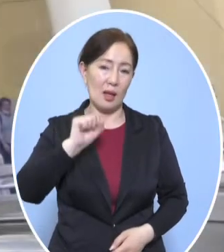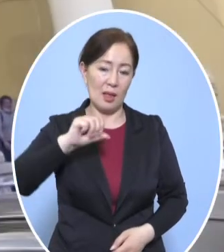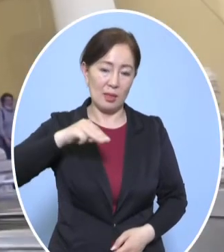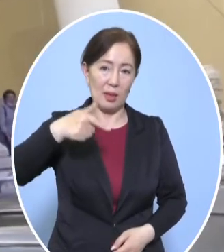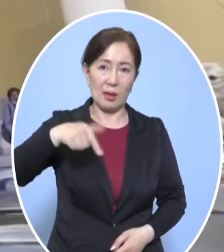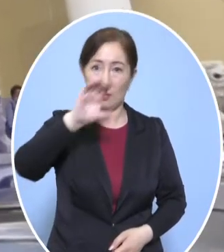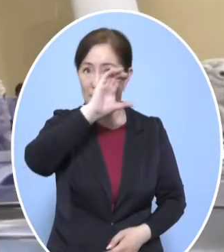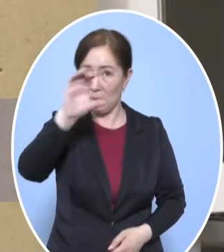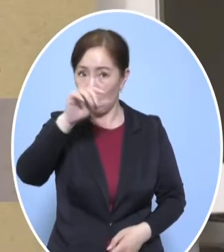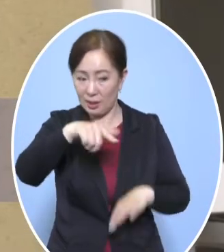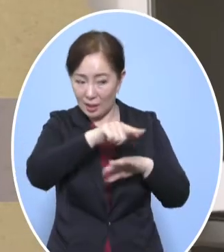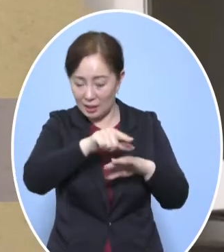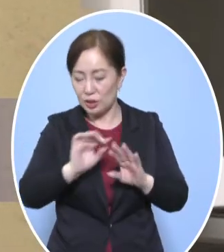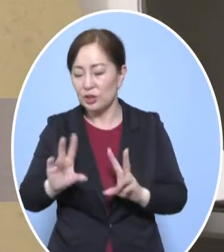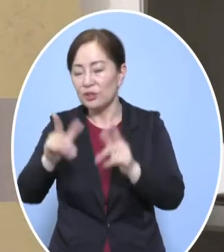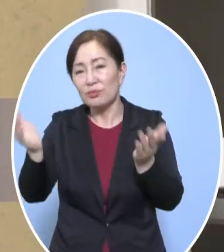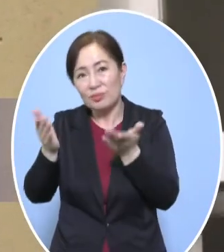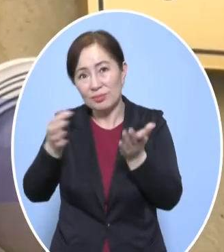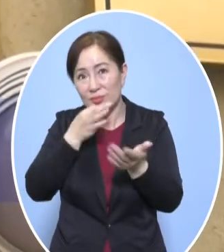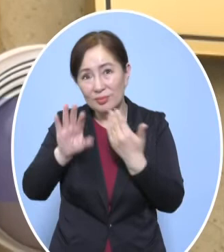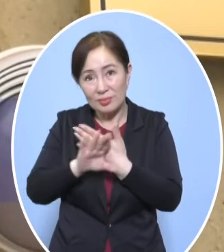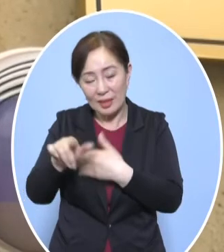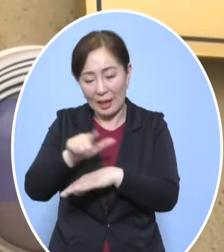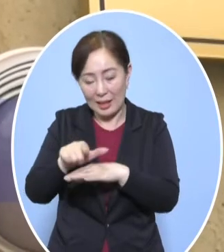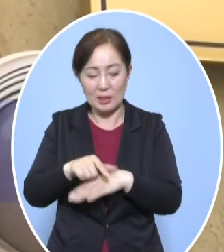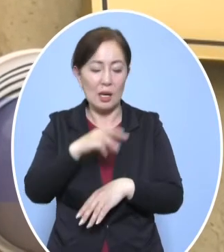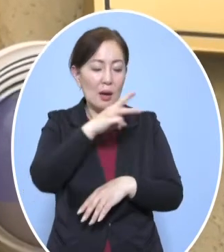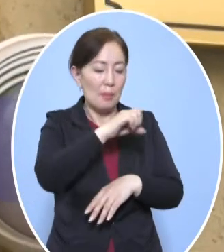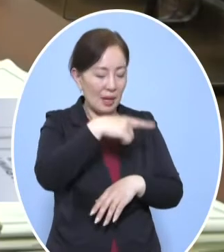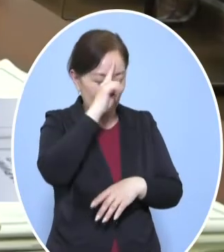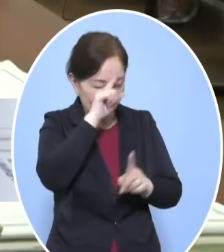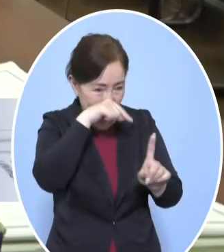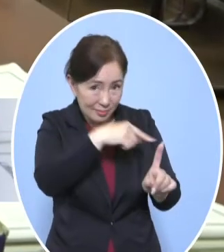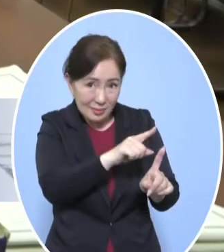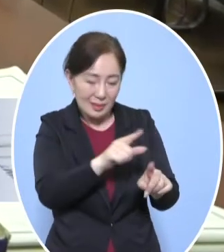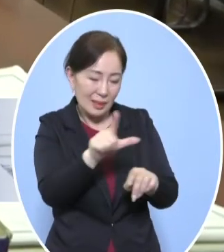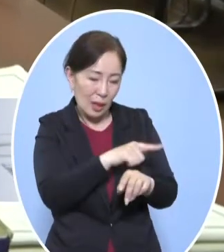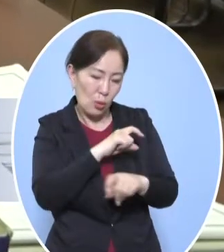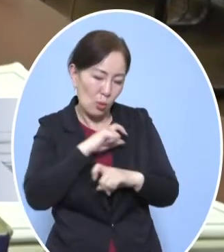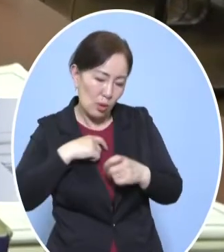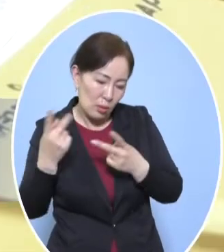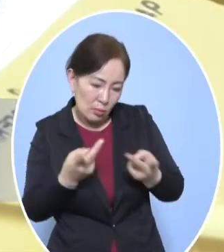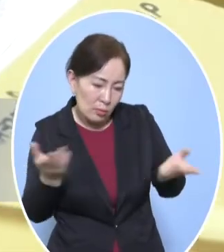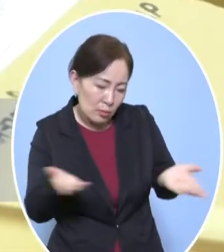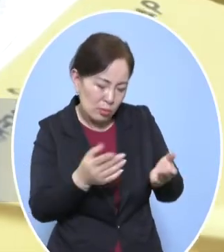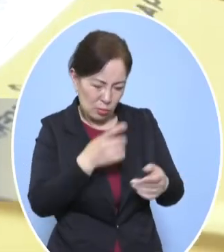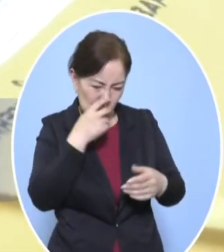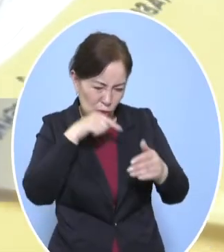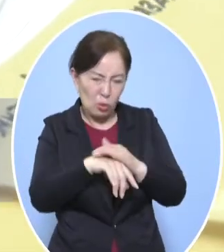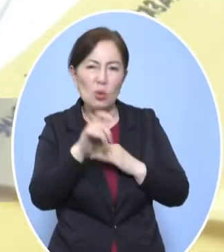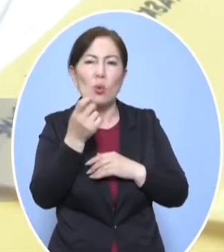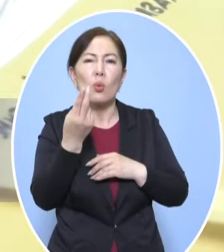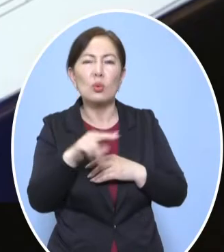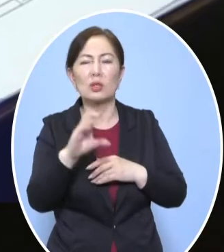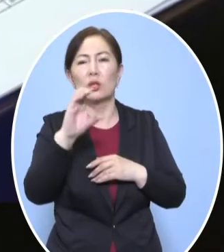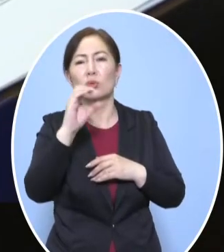Авилгын тэмцэх газрын урьдчилан сэргийлэх соён гүйцэтгэх үйлсээс мал эмнэлгийн ерөнхий газраас иргэн хуулийн этгээдэд үзүүлж байгаа үйлчлэгэд хүн суртал чирэгдэл